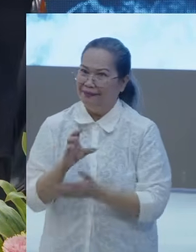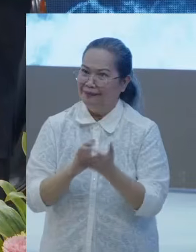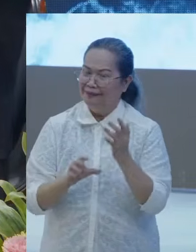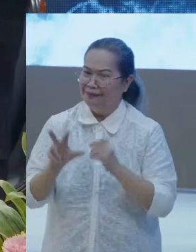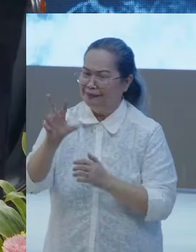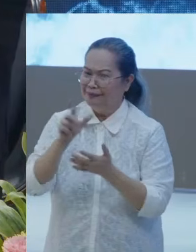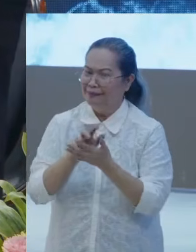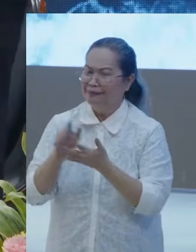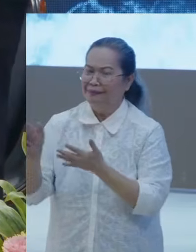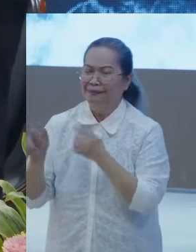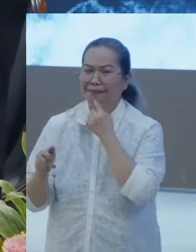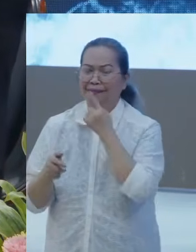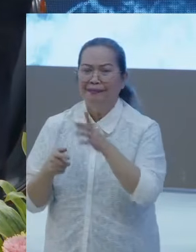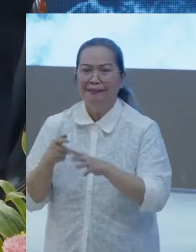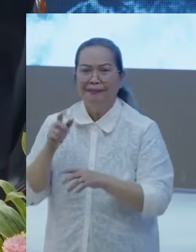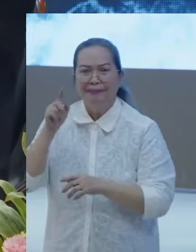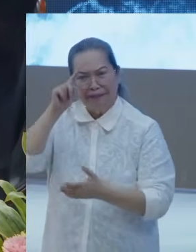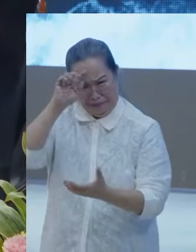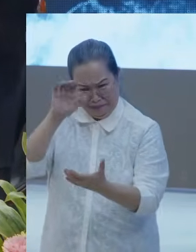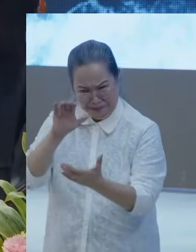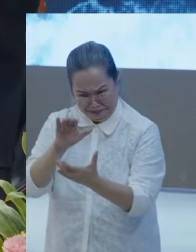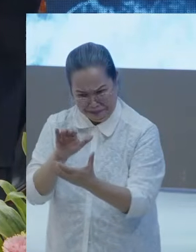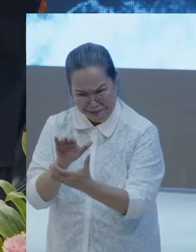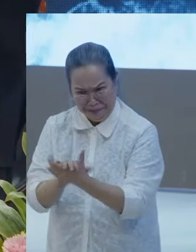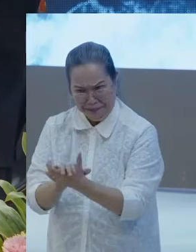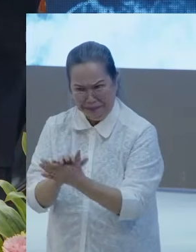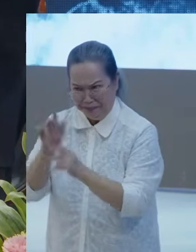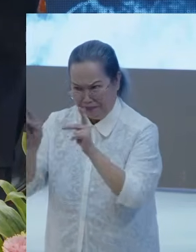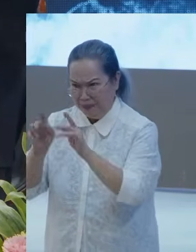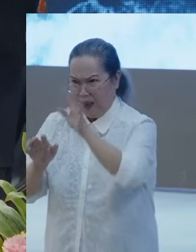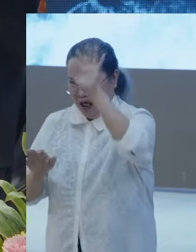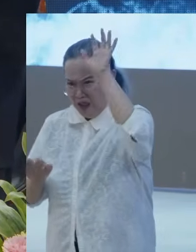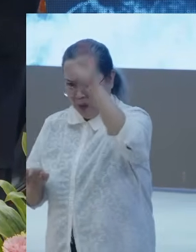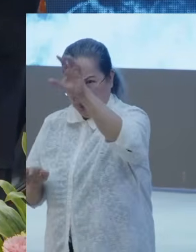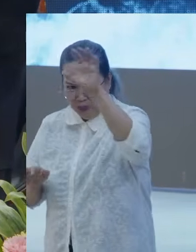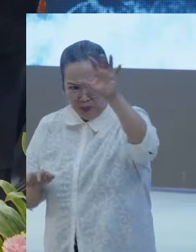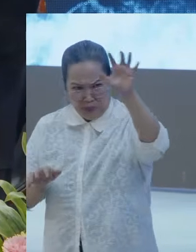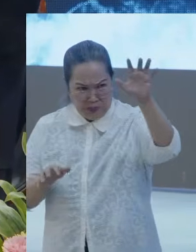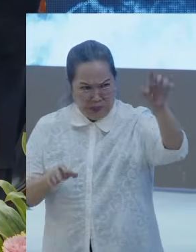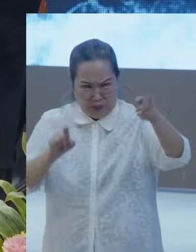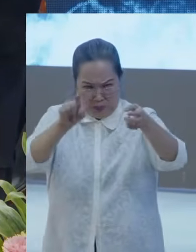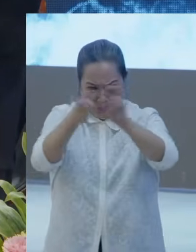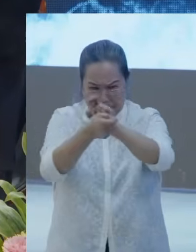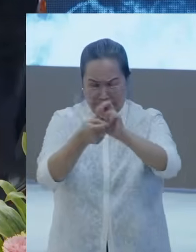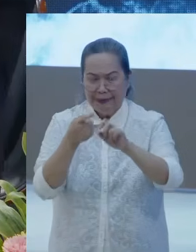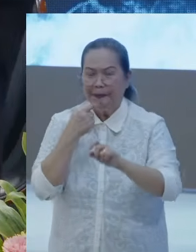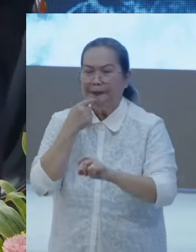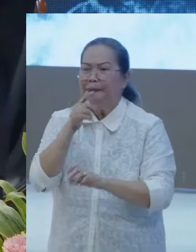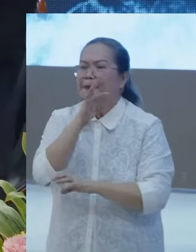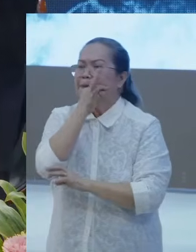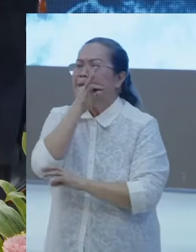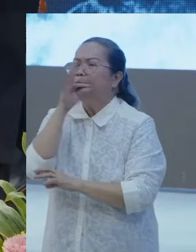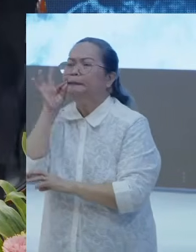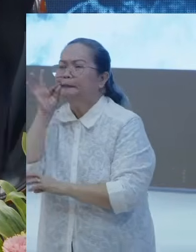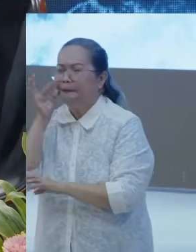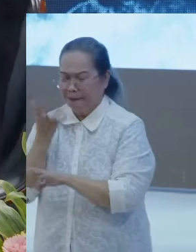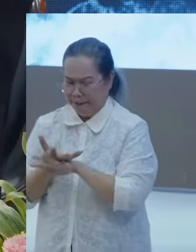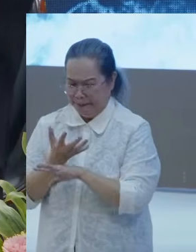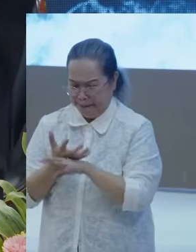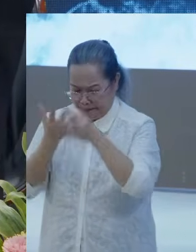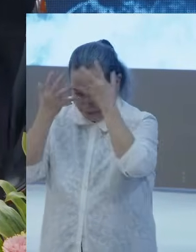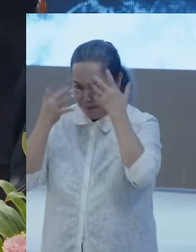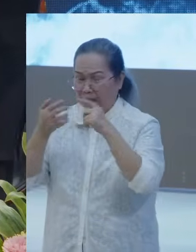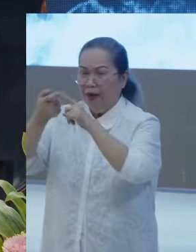5, and the people of Nineveh believed God. They called for a fast and put on sackcloth from the greatest of them mula sa